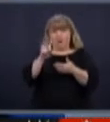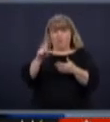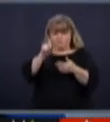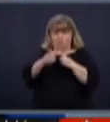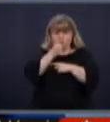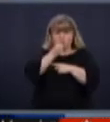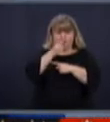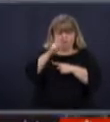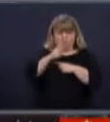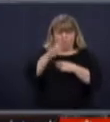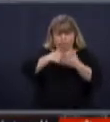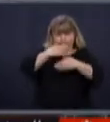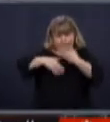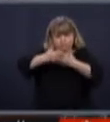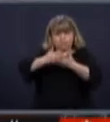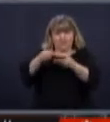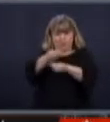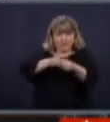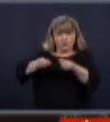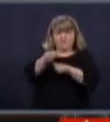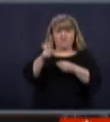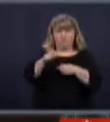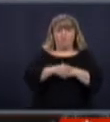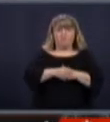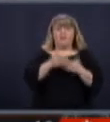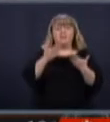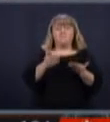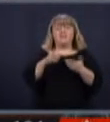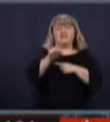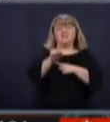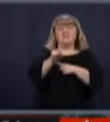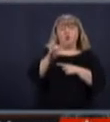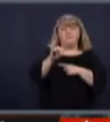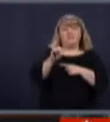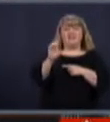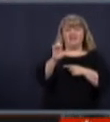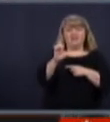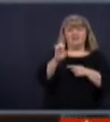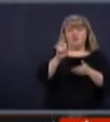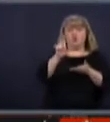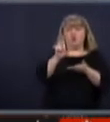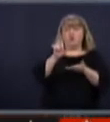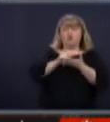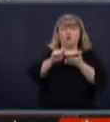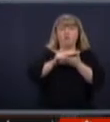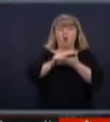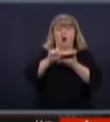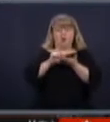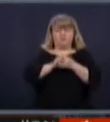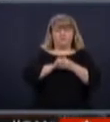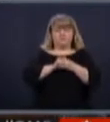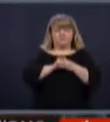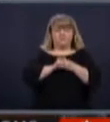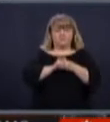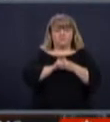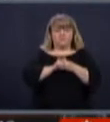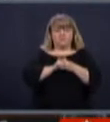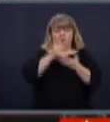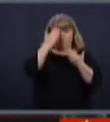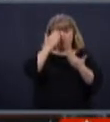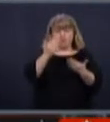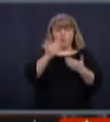l'économie. Maintenant, question pour Mylène Crête, Le Devoir. Bonjour à vous trois. Je me demandais, avec